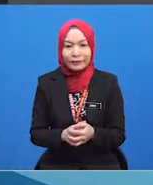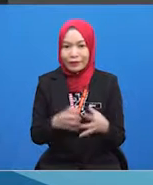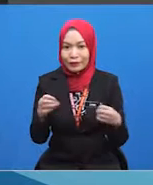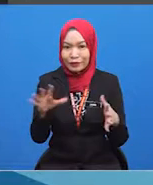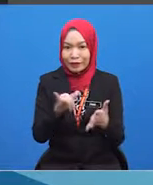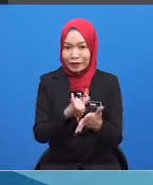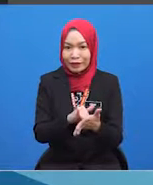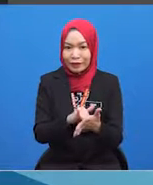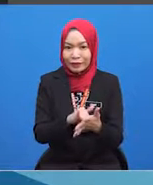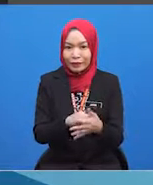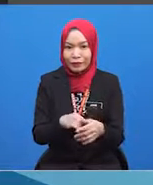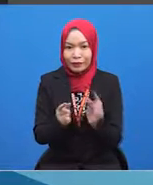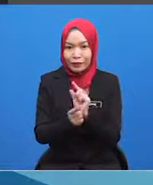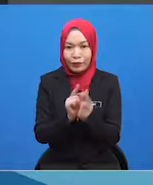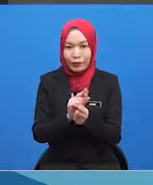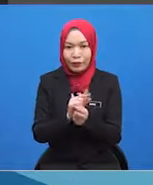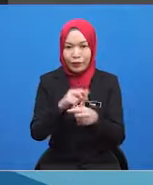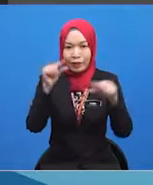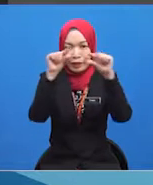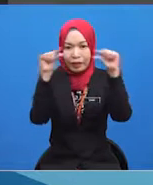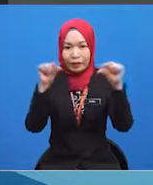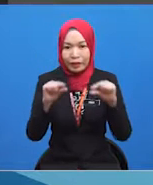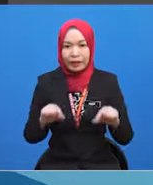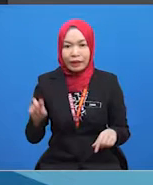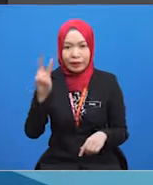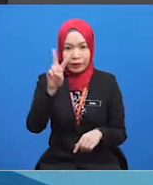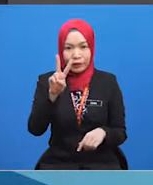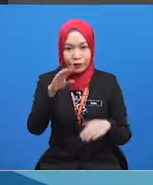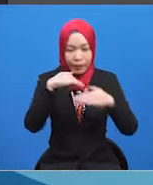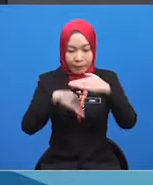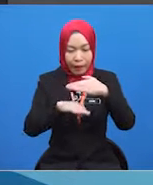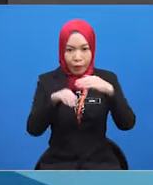Kemudian, ubahkan layer 2 di bawah layer 1.